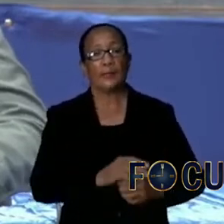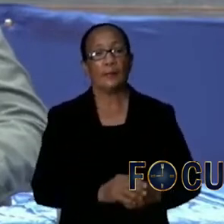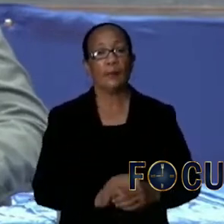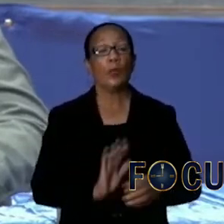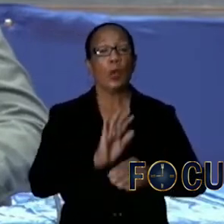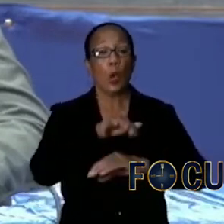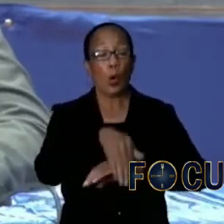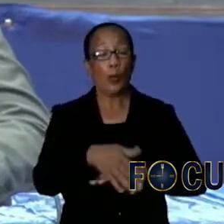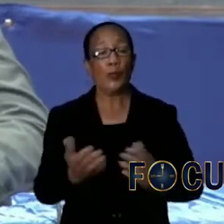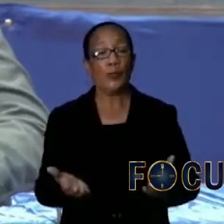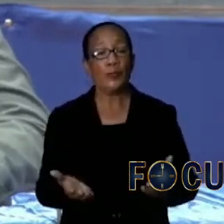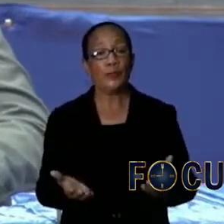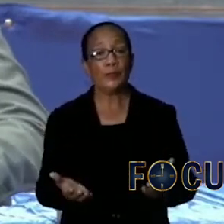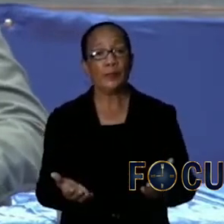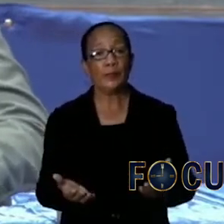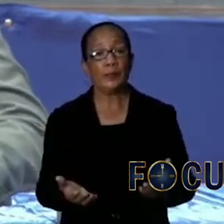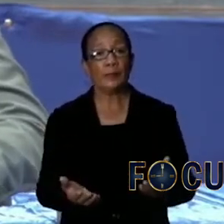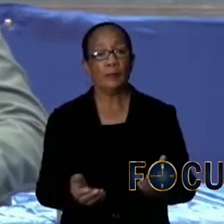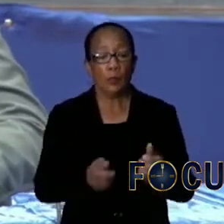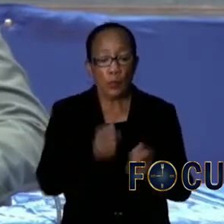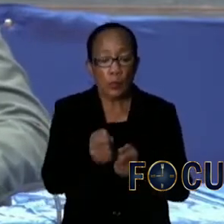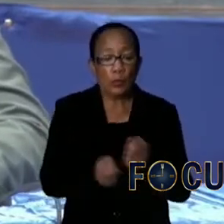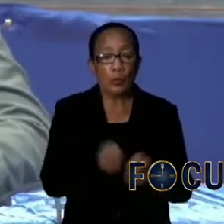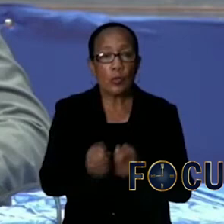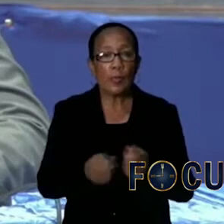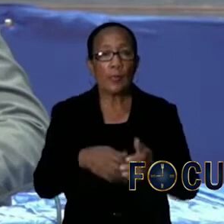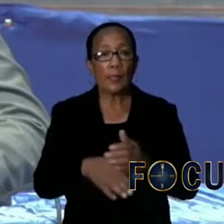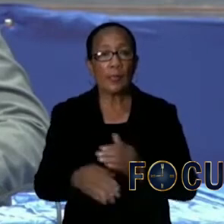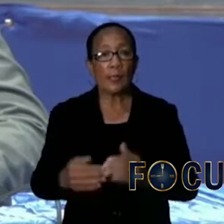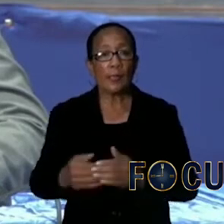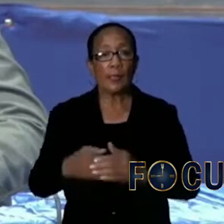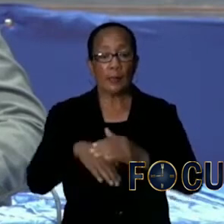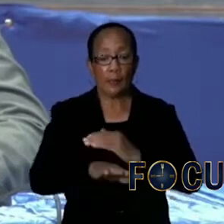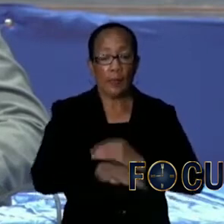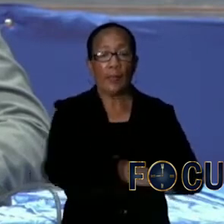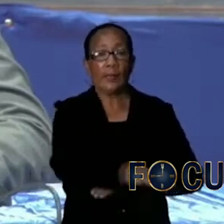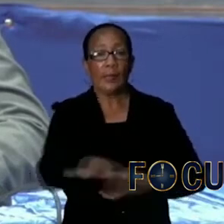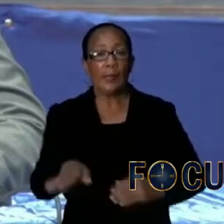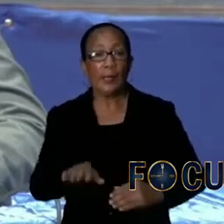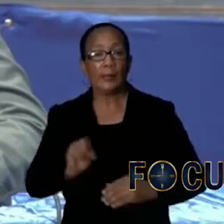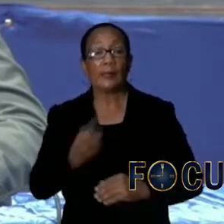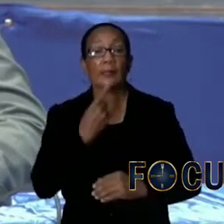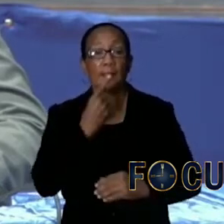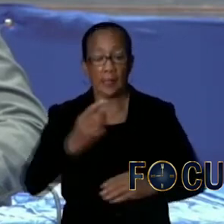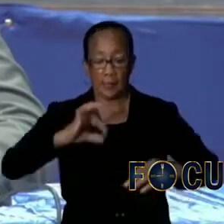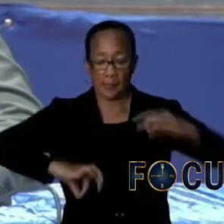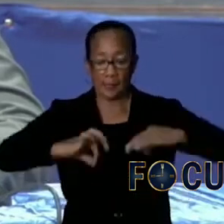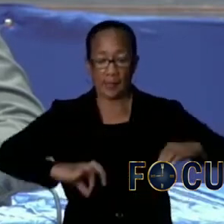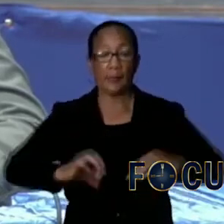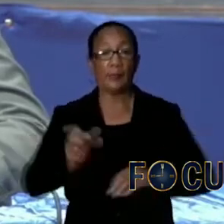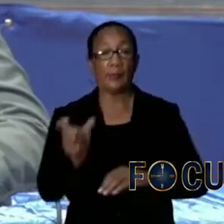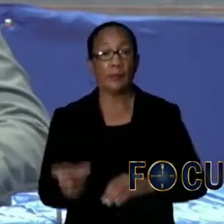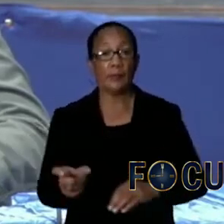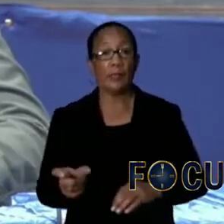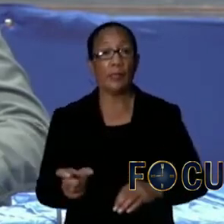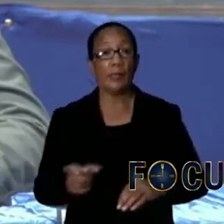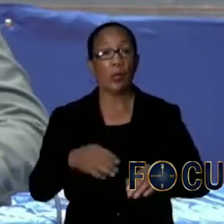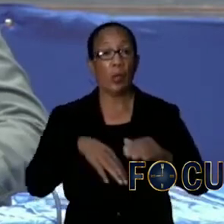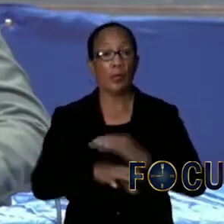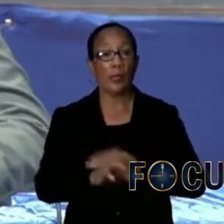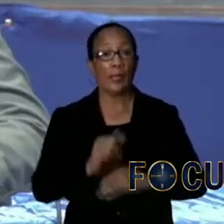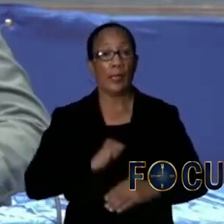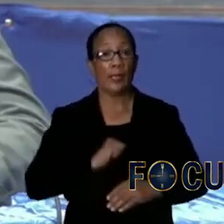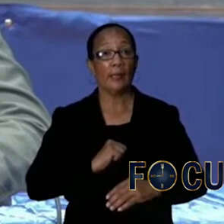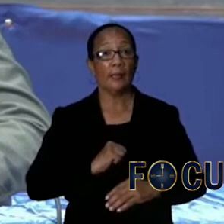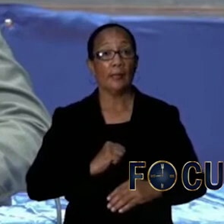Met betrekking tot de zorg in het achterland kan ik u aangeven dat het ministerie onder leiding van mij in de